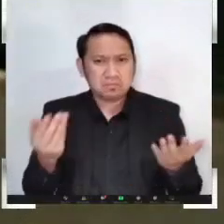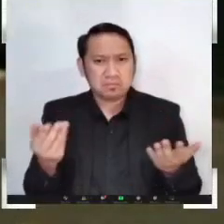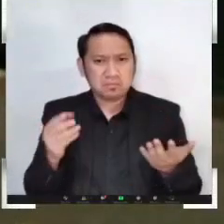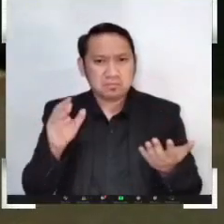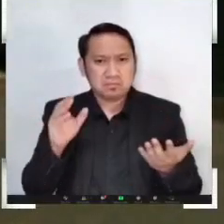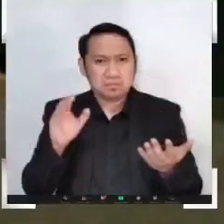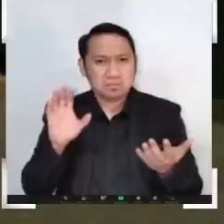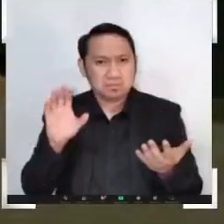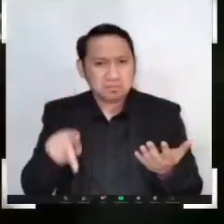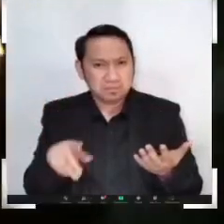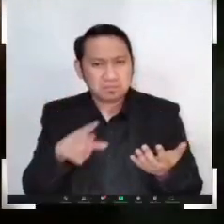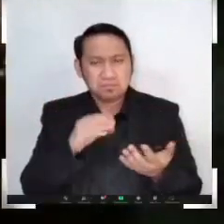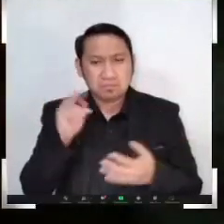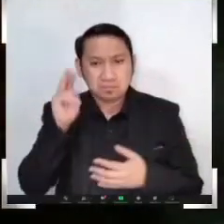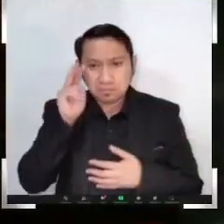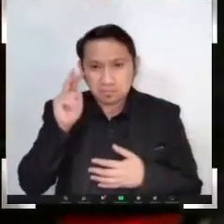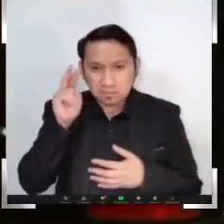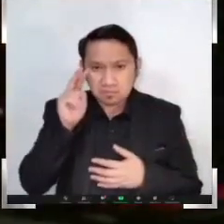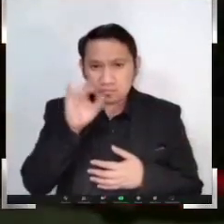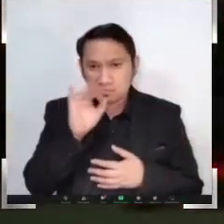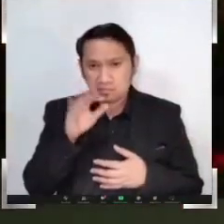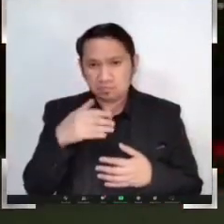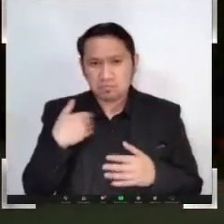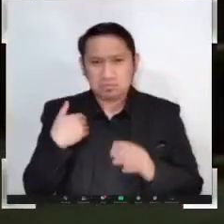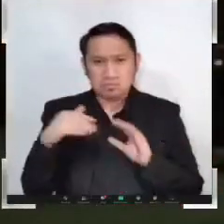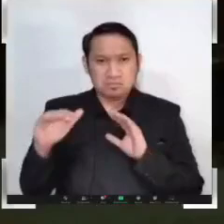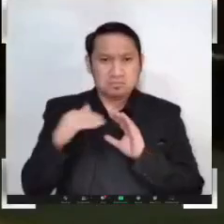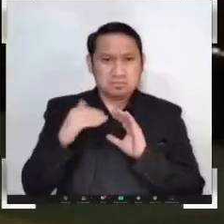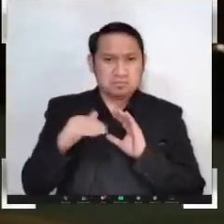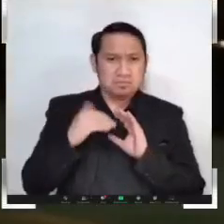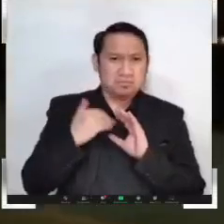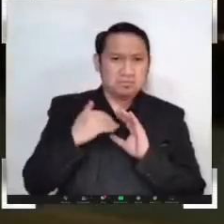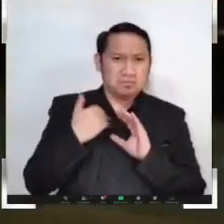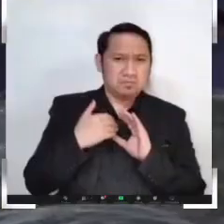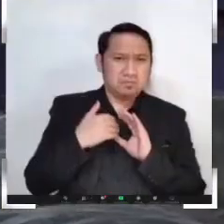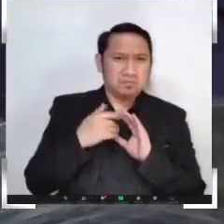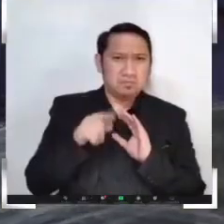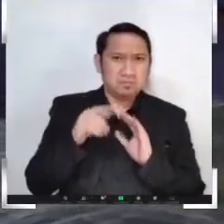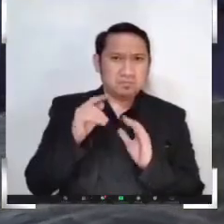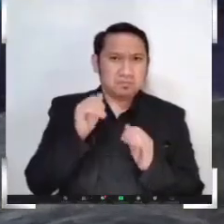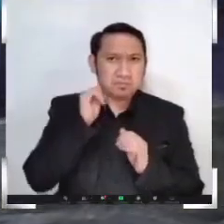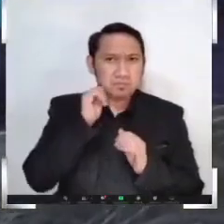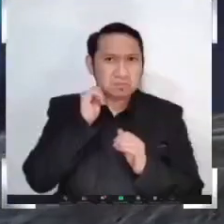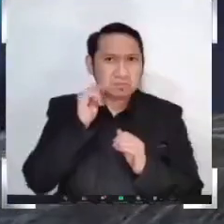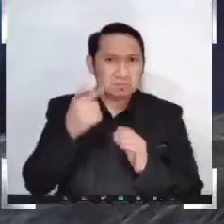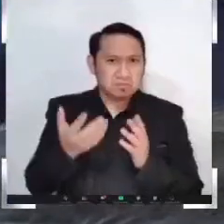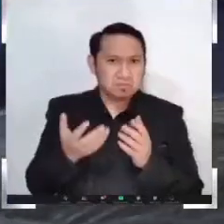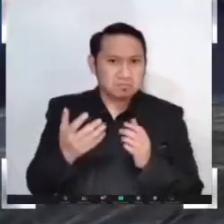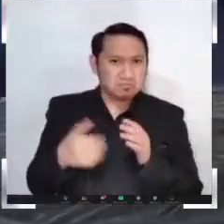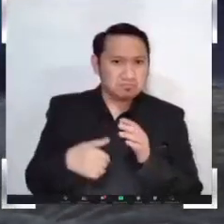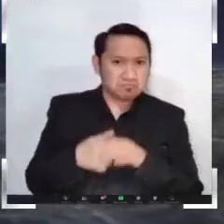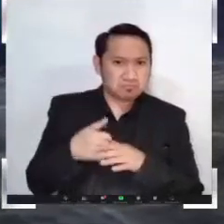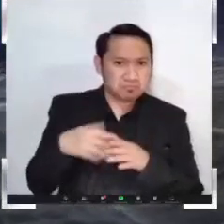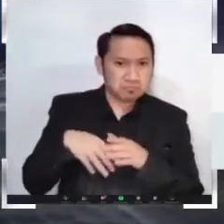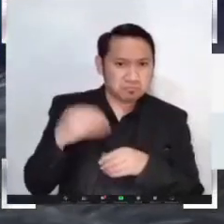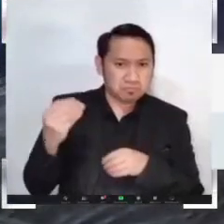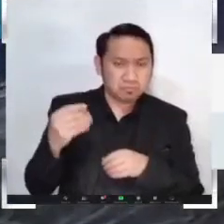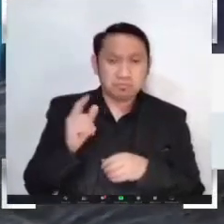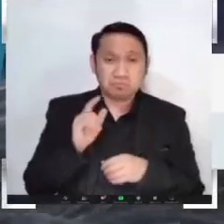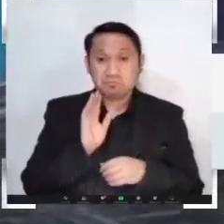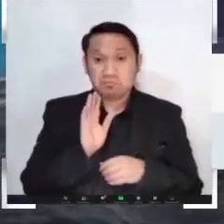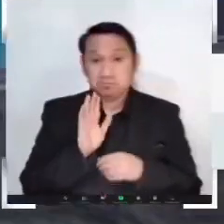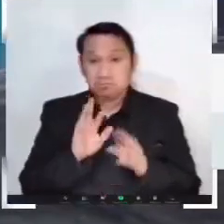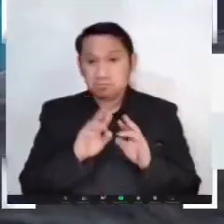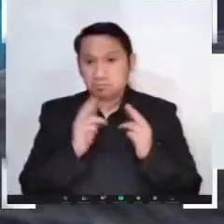po. Alam nyo, kung ganun ang natatanggap nyo under the circumstances, iisipin nyo pa bang lumabas? Umaasa naman ang pamilya Mabasa na may iba